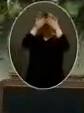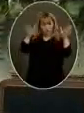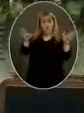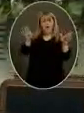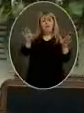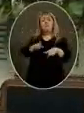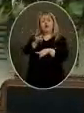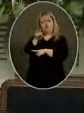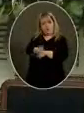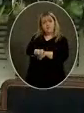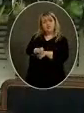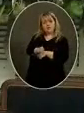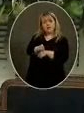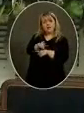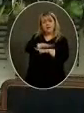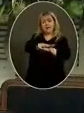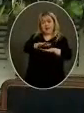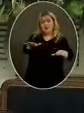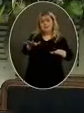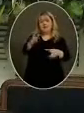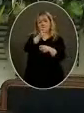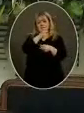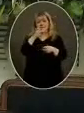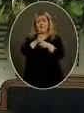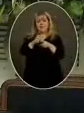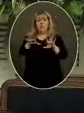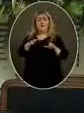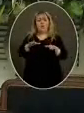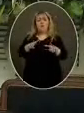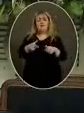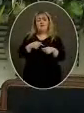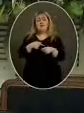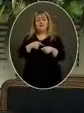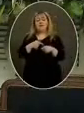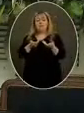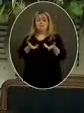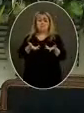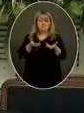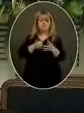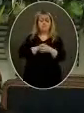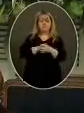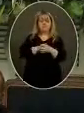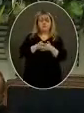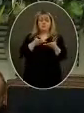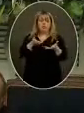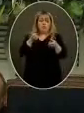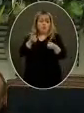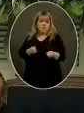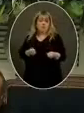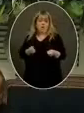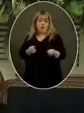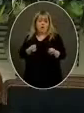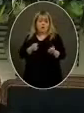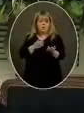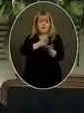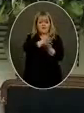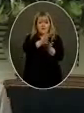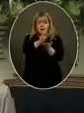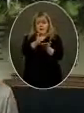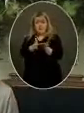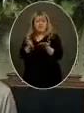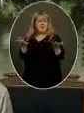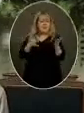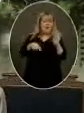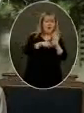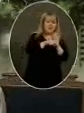obligeant l'ensemble des directions informatiques à tout le moins de pouvoir départager les avantages et les